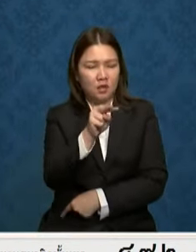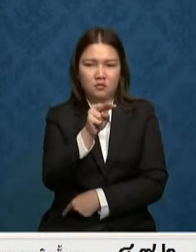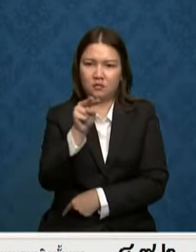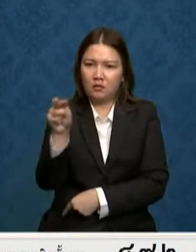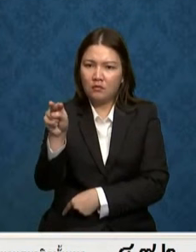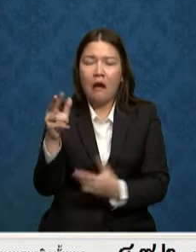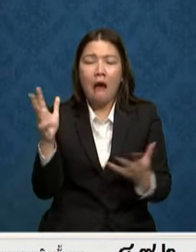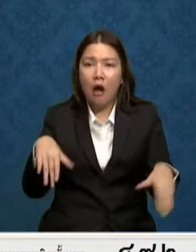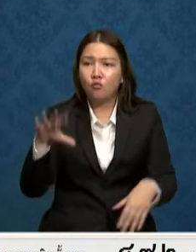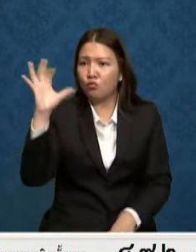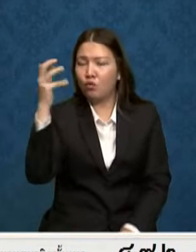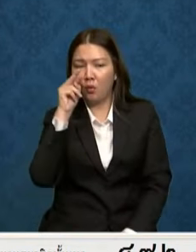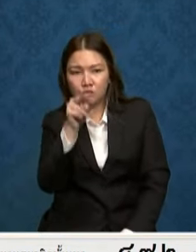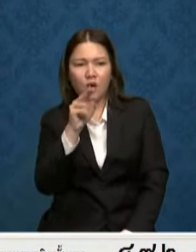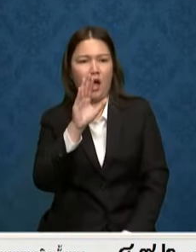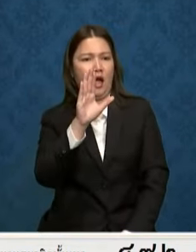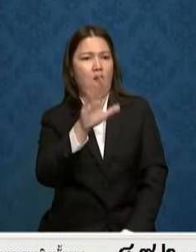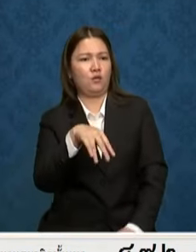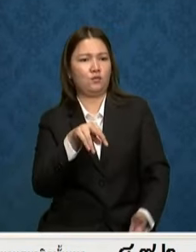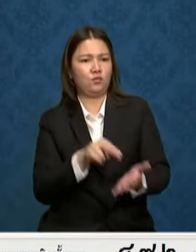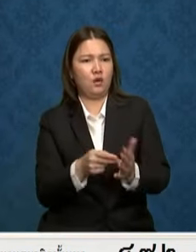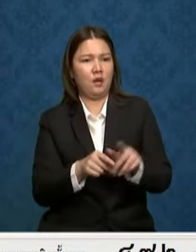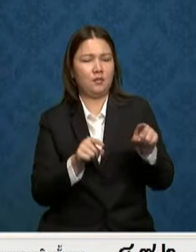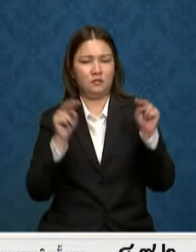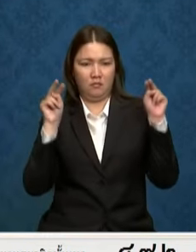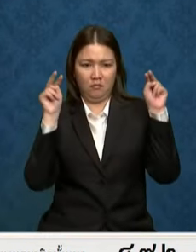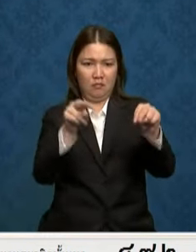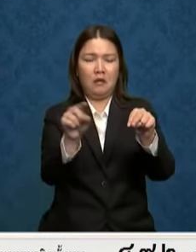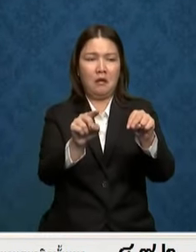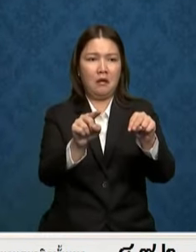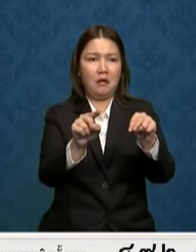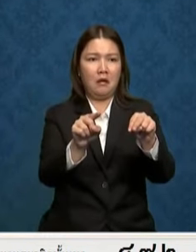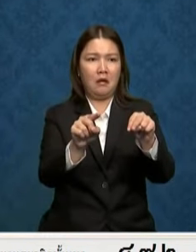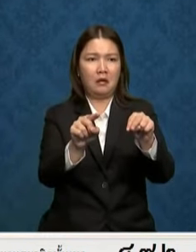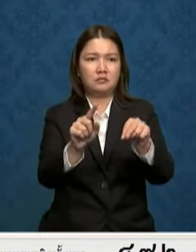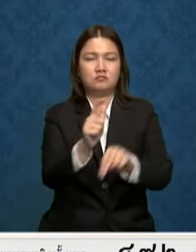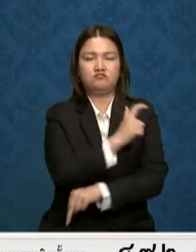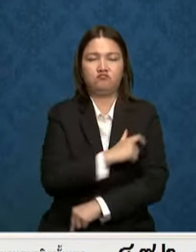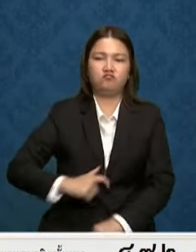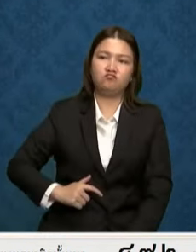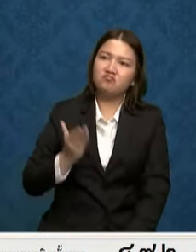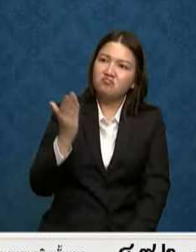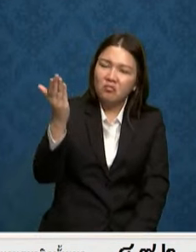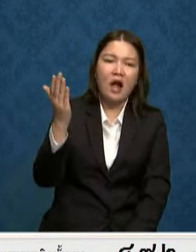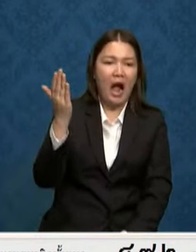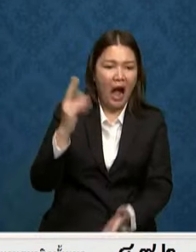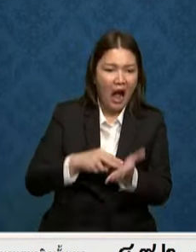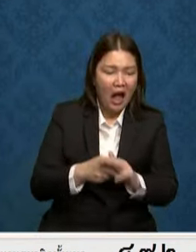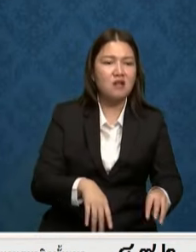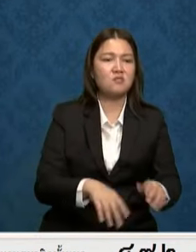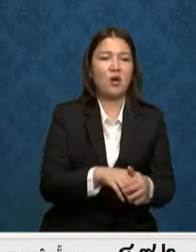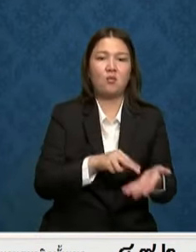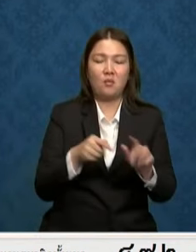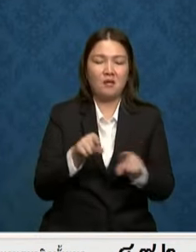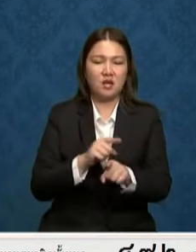สายตาของนานาอารยประระเพศจ้องมองไปที่เดียวกันก็คือจ้องมองไปที่สถาบันซึ่งกฎหมายเหล่านี้ต้องการจะปกป้อง